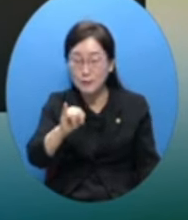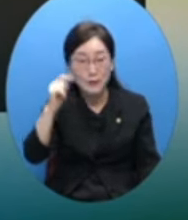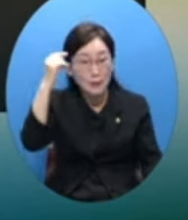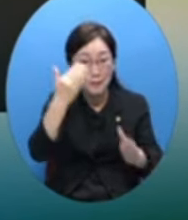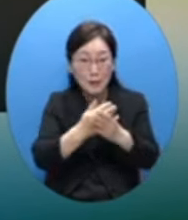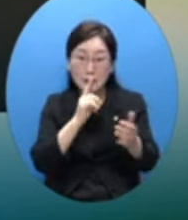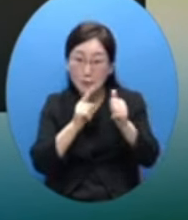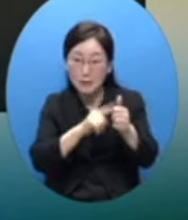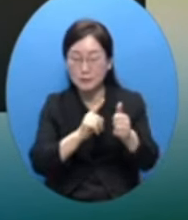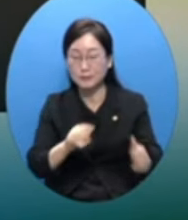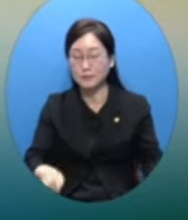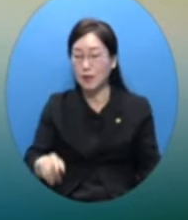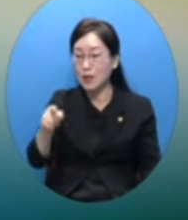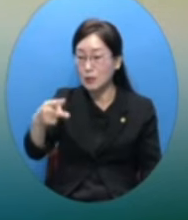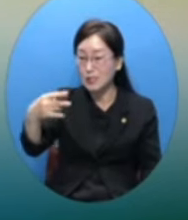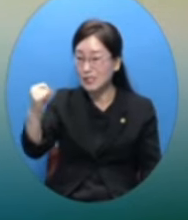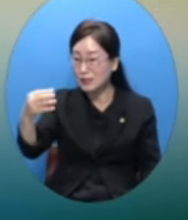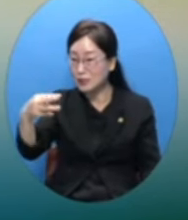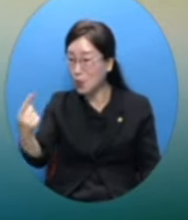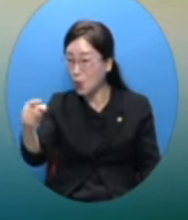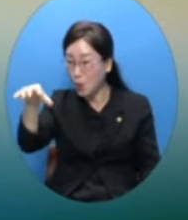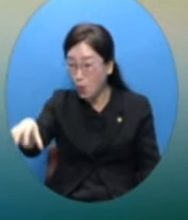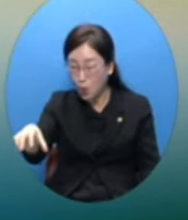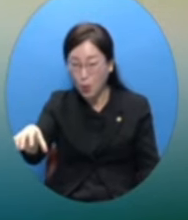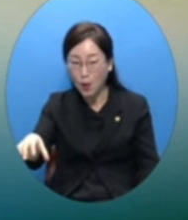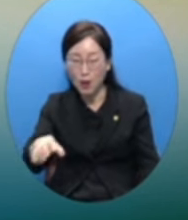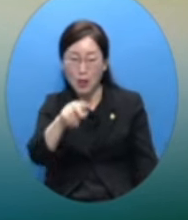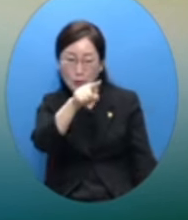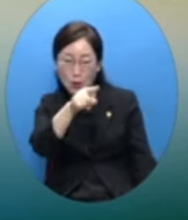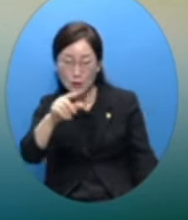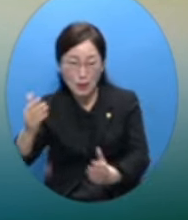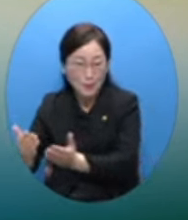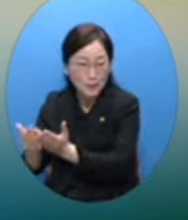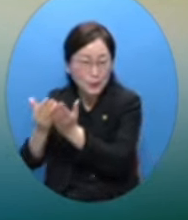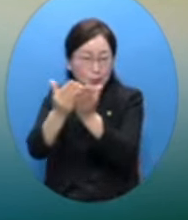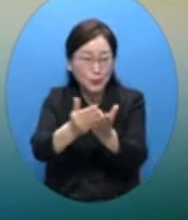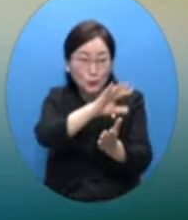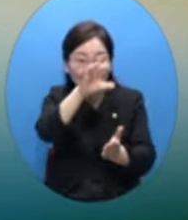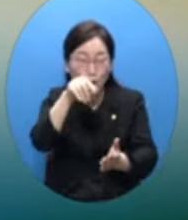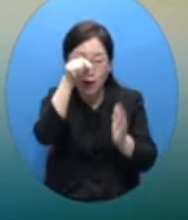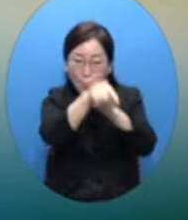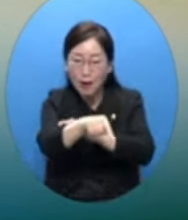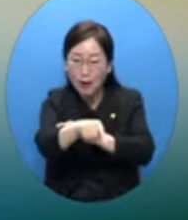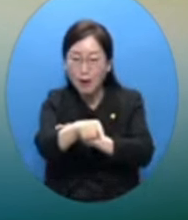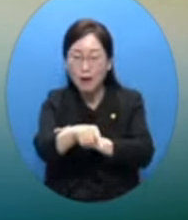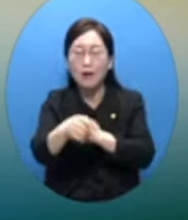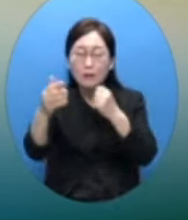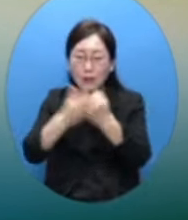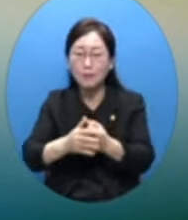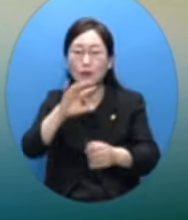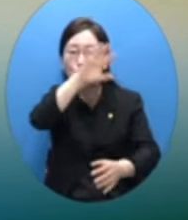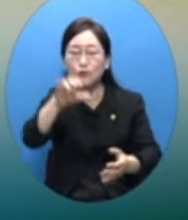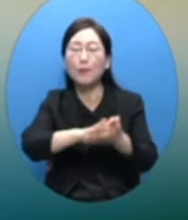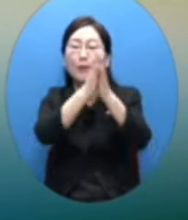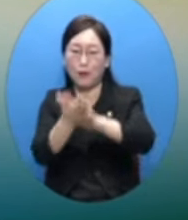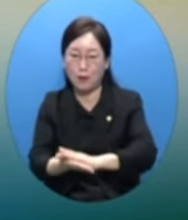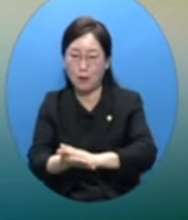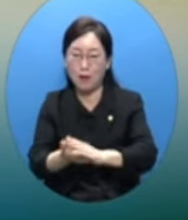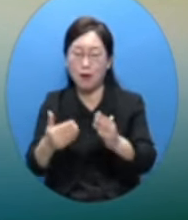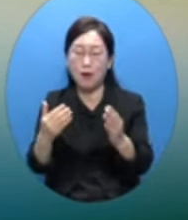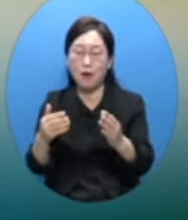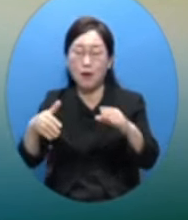드루아에서 바울을 태우고 빌립보에 건너가던 그 배가 바로 유럽의 역사를 바꾸는 배였으며 유럽 문명사의 미래를 안고 가던